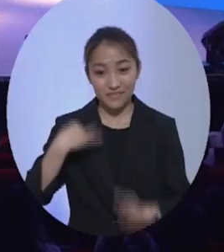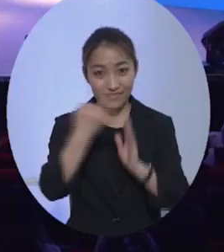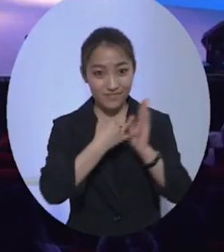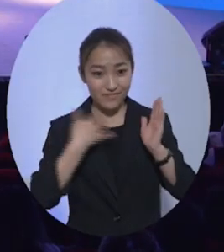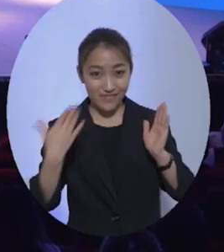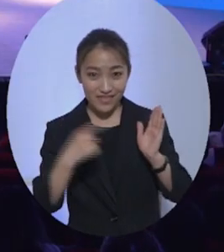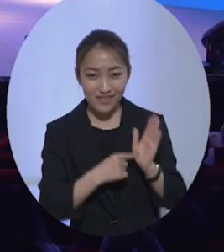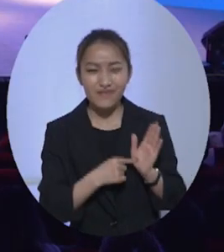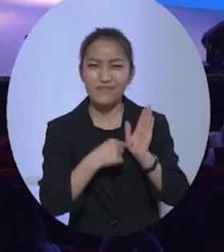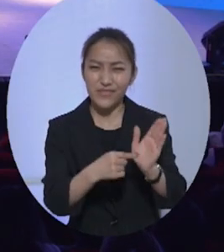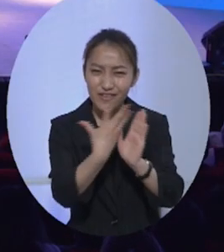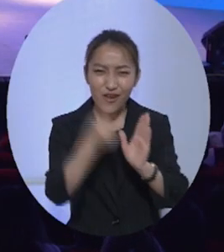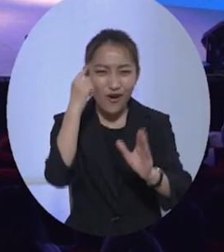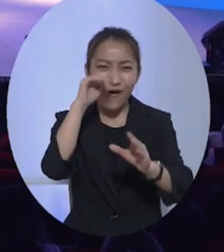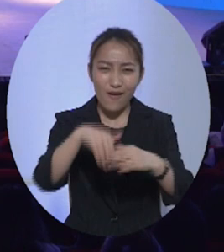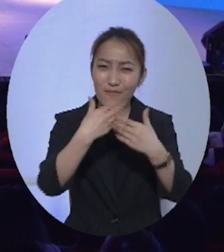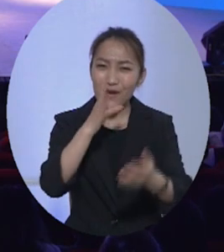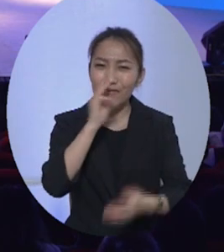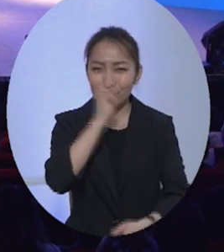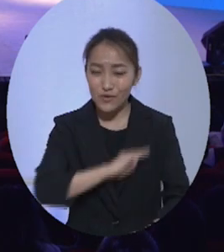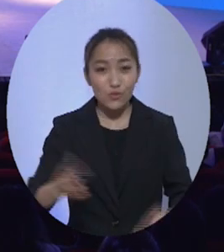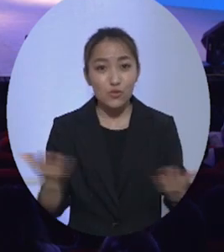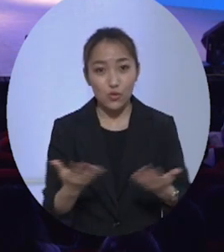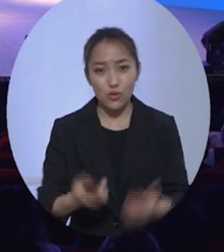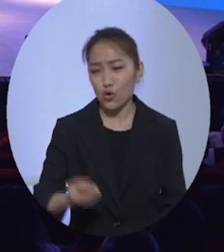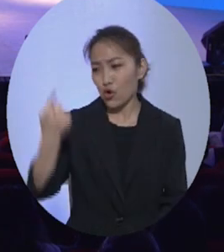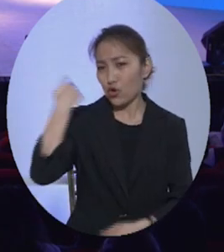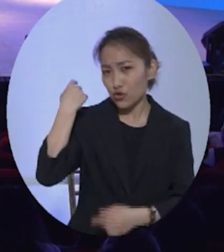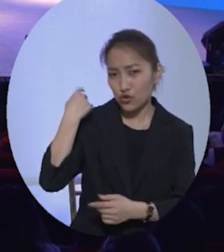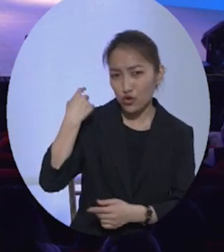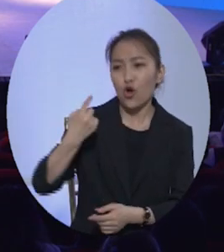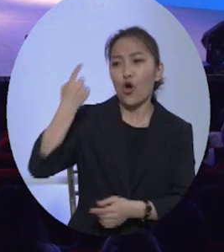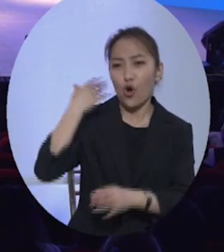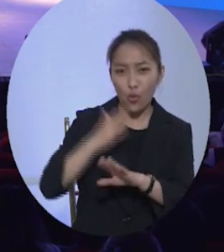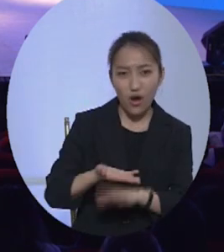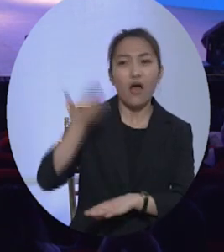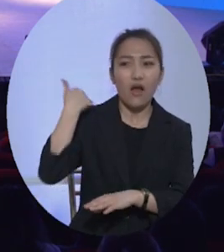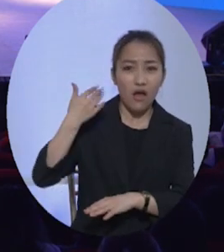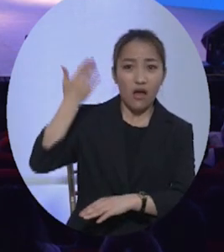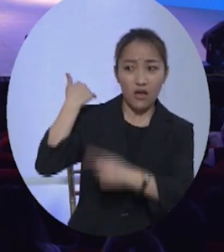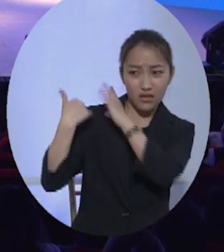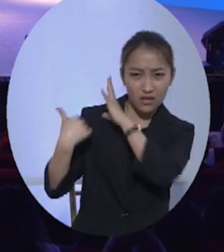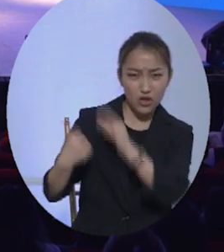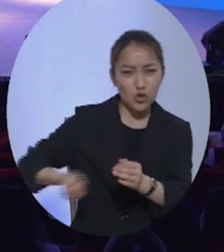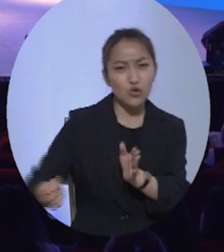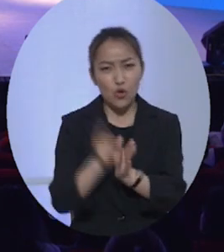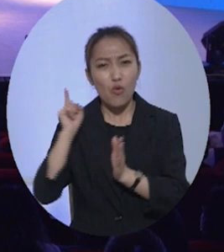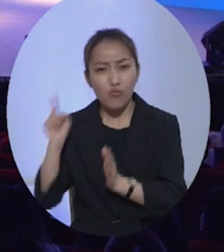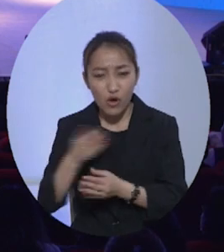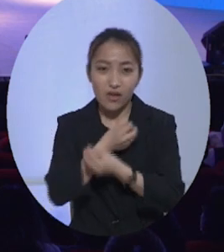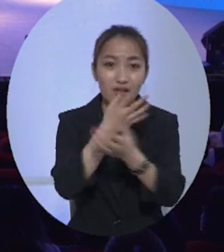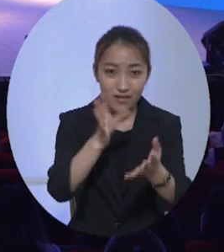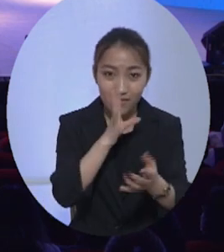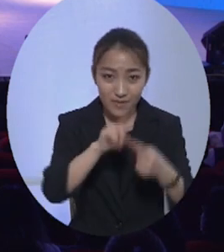би юуг ойлгуулах гэж оролцсон юм бэ гэхээр бол өчигдрийн үнд зүйлсийн залхам чанарыг таард ойлгуулах гэдэг нэгдүгээр хоёрдугаар